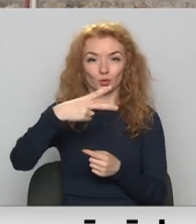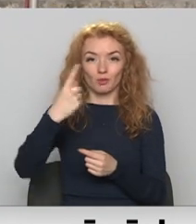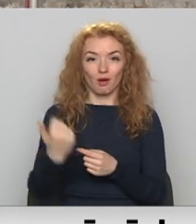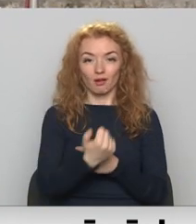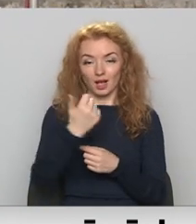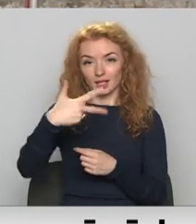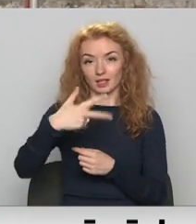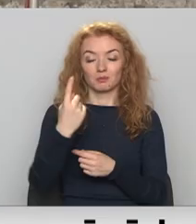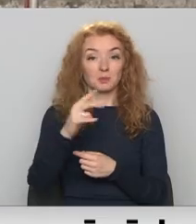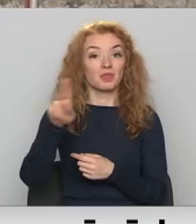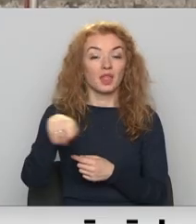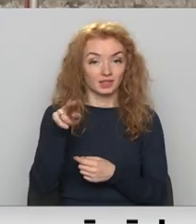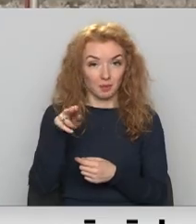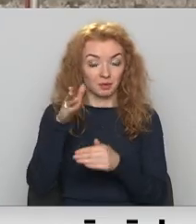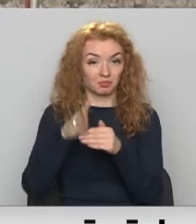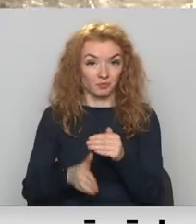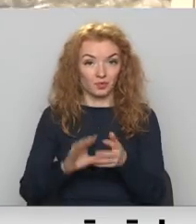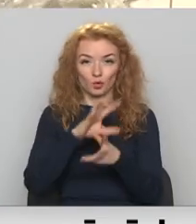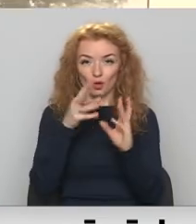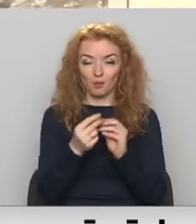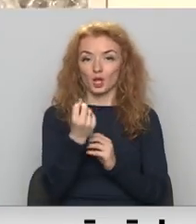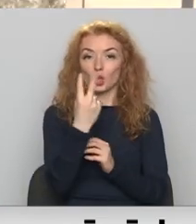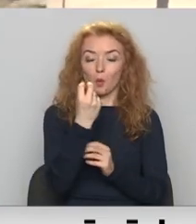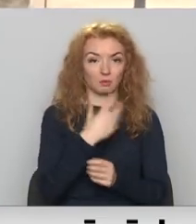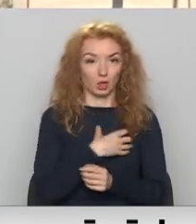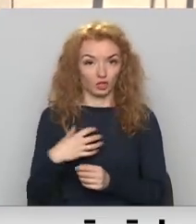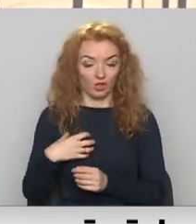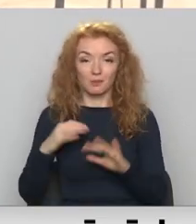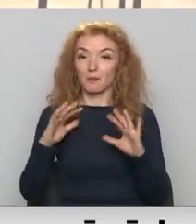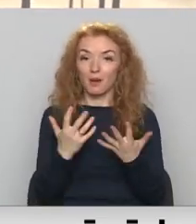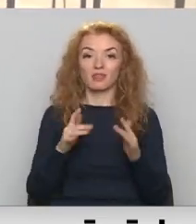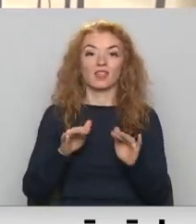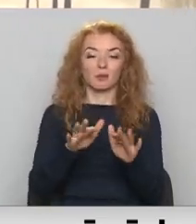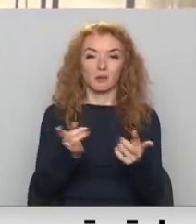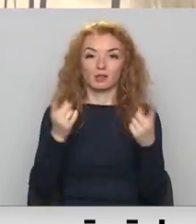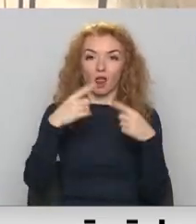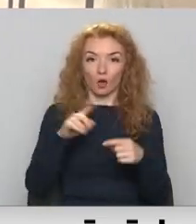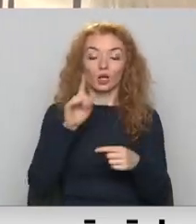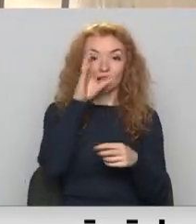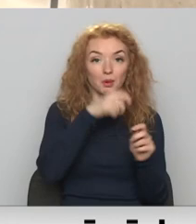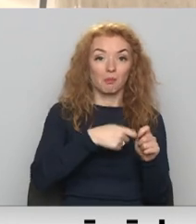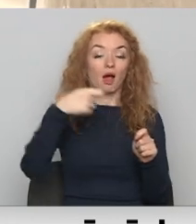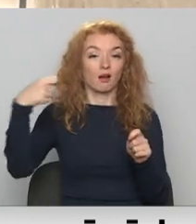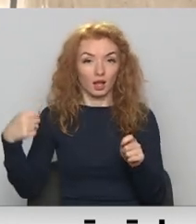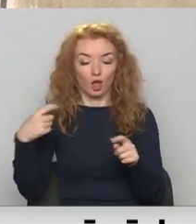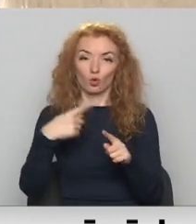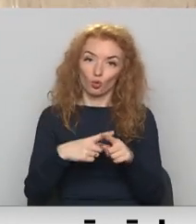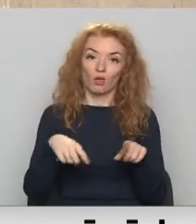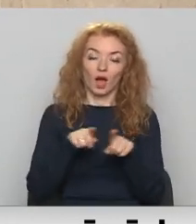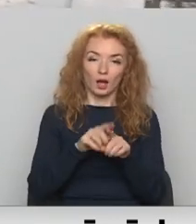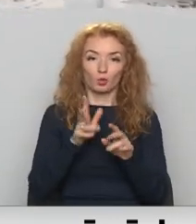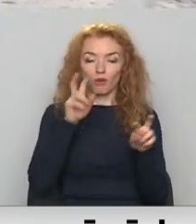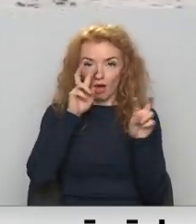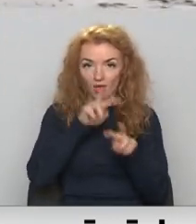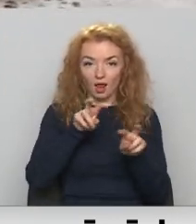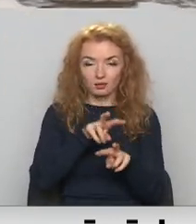gada 31. decembrim, kopumā 12 pašvaldībās. Tomēr darbības laiku iespējams pagarinās, kā arī varētu tikt